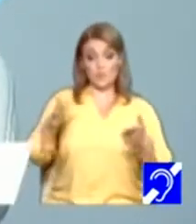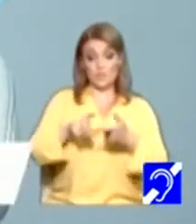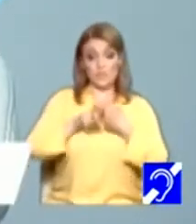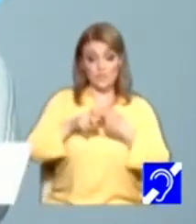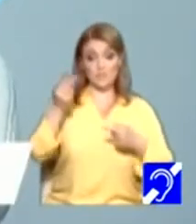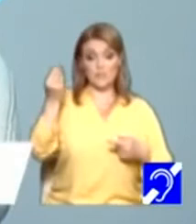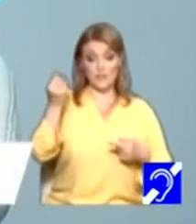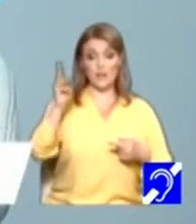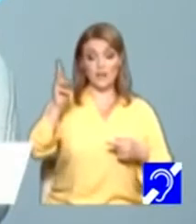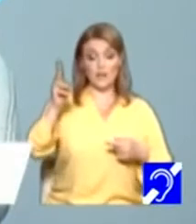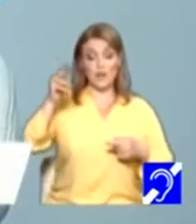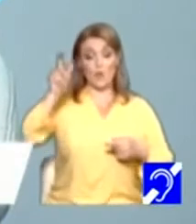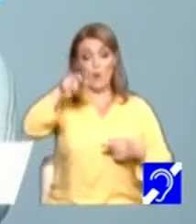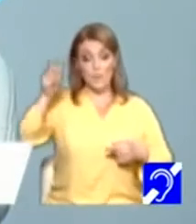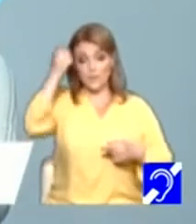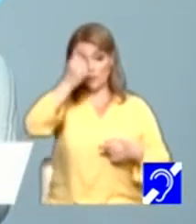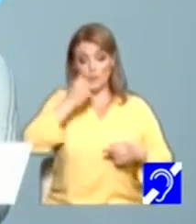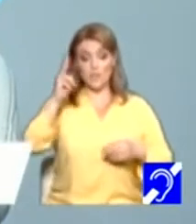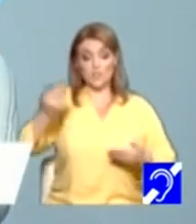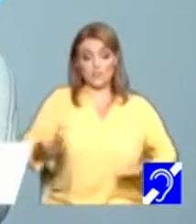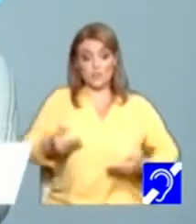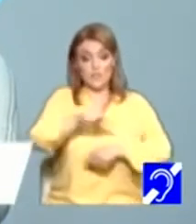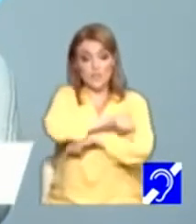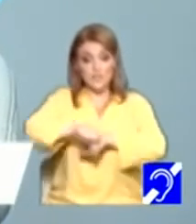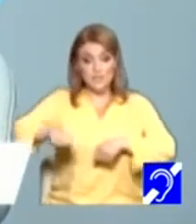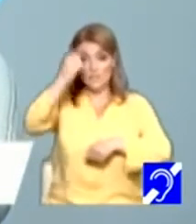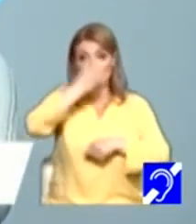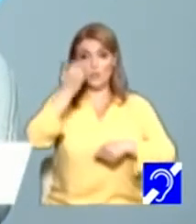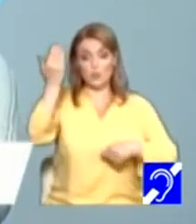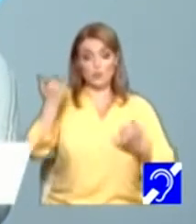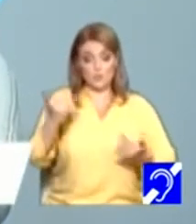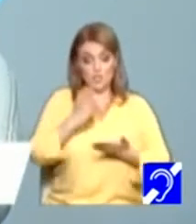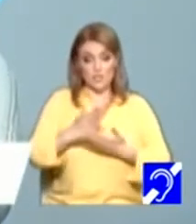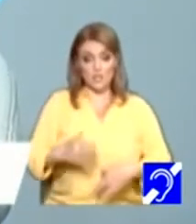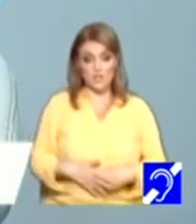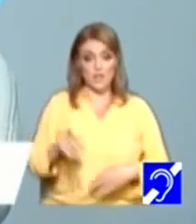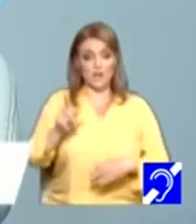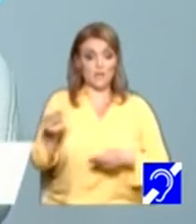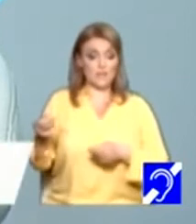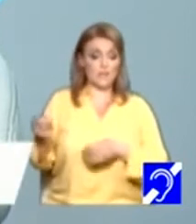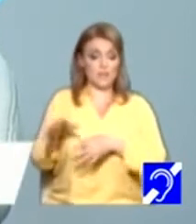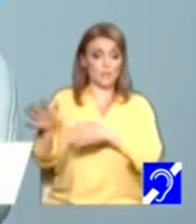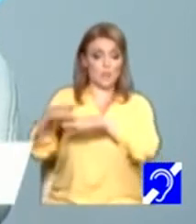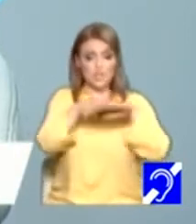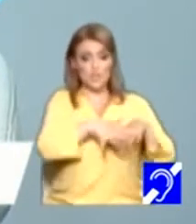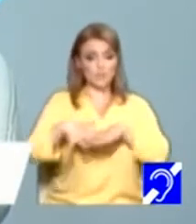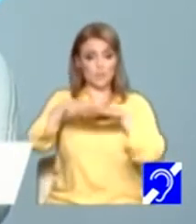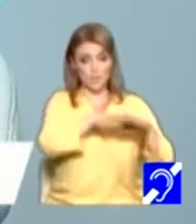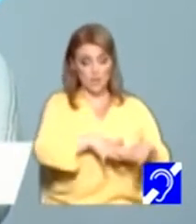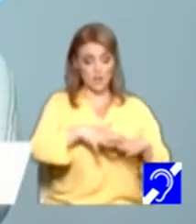diaspora, noi nu avem niciun valoare, nici politică, nici economică pentru a